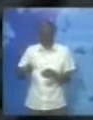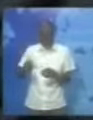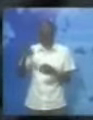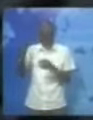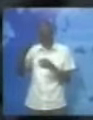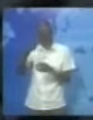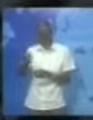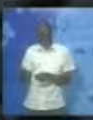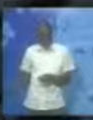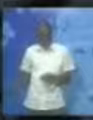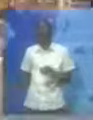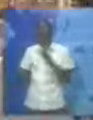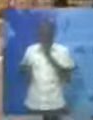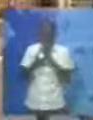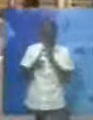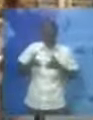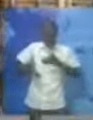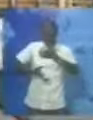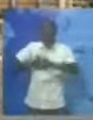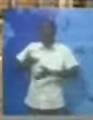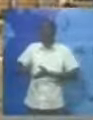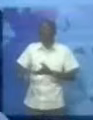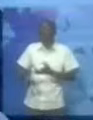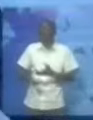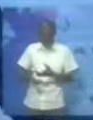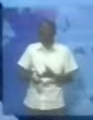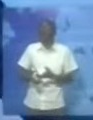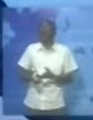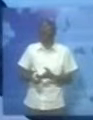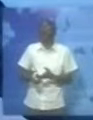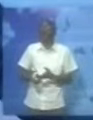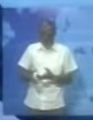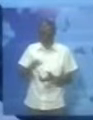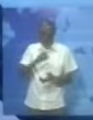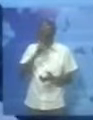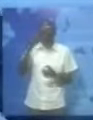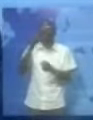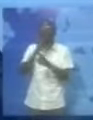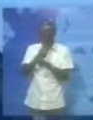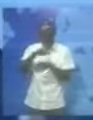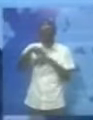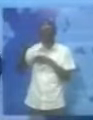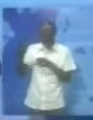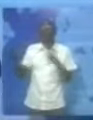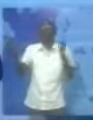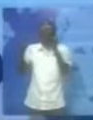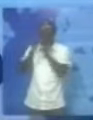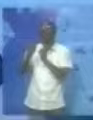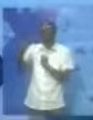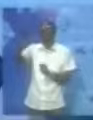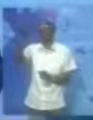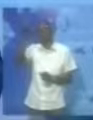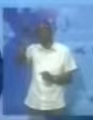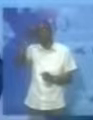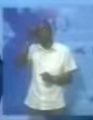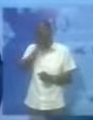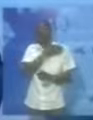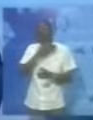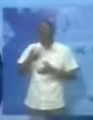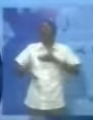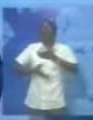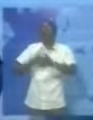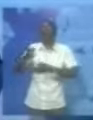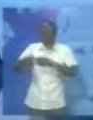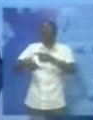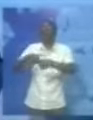matière d'industrie, de commerce et d'artisanat. Juste après cette rencontre, le ministre du Commerce est